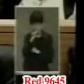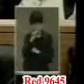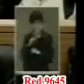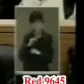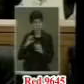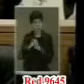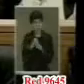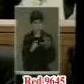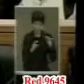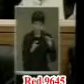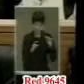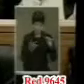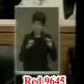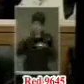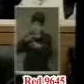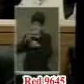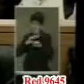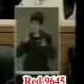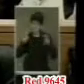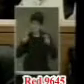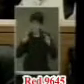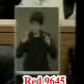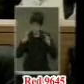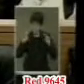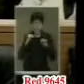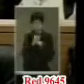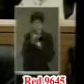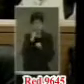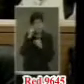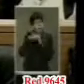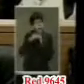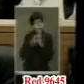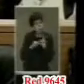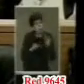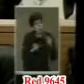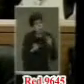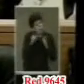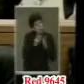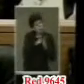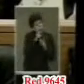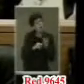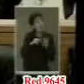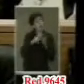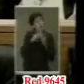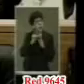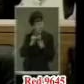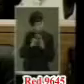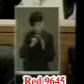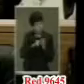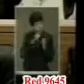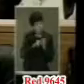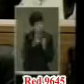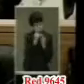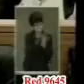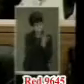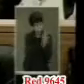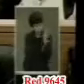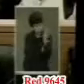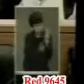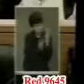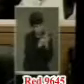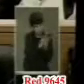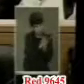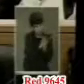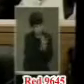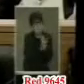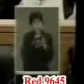แต่งตั้ง70มีการอธิบายความต่อไปอีกว่าไอ้เลือกตั้ง30นั้นหมายความว่าเลือกตั้งจังหวัดละคน เท่าตัว